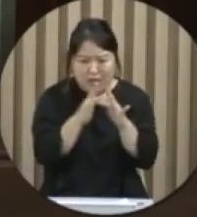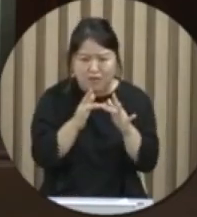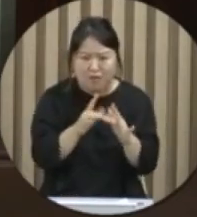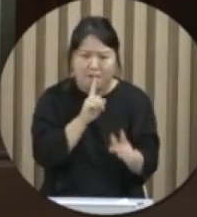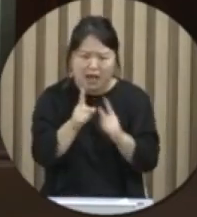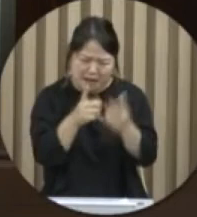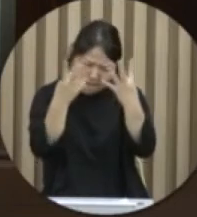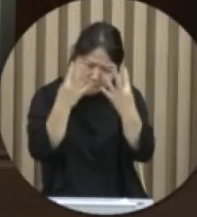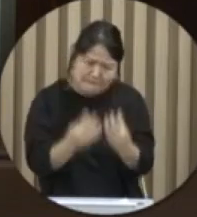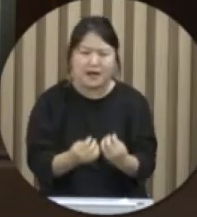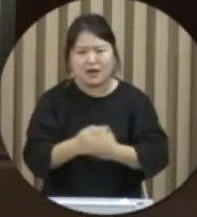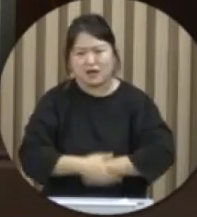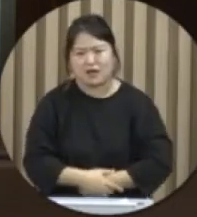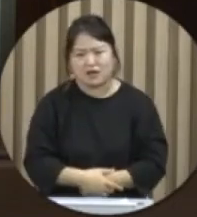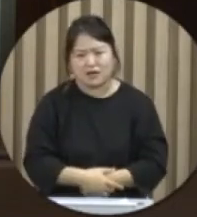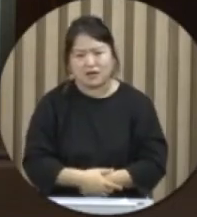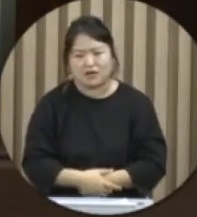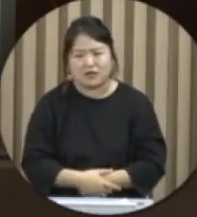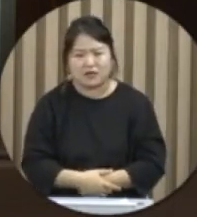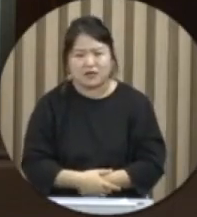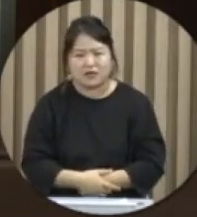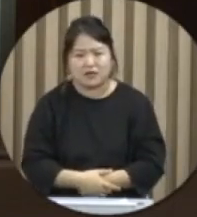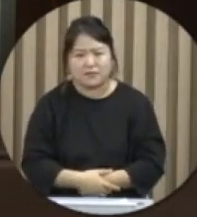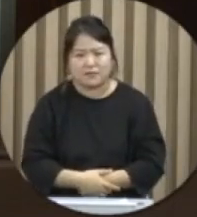논쟁이 연일 일어나고 있는 상황입니다